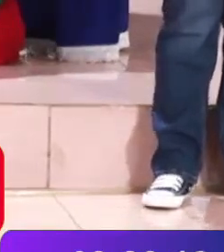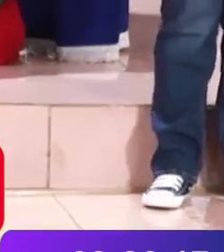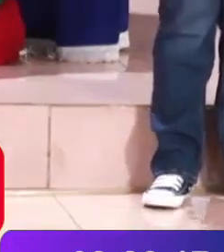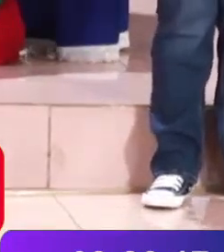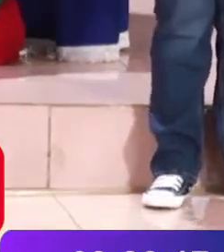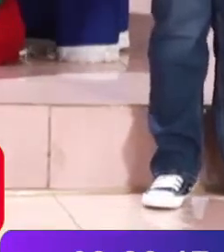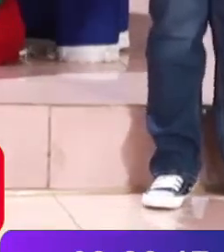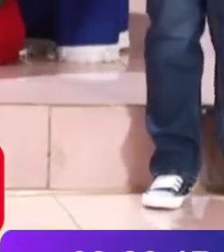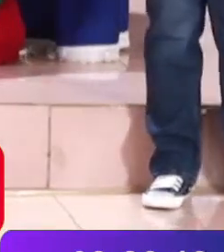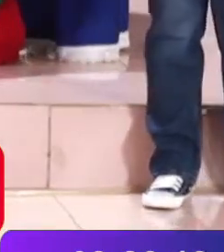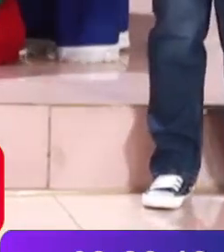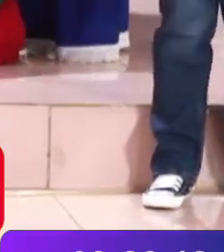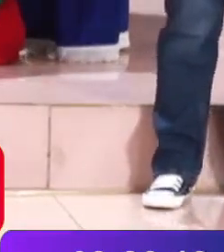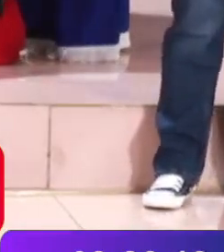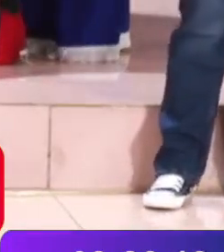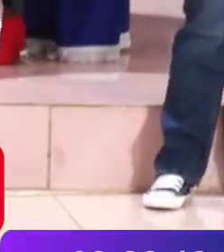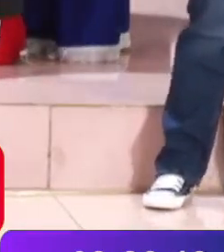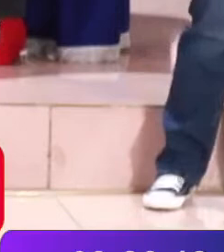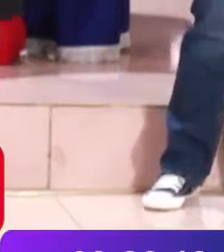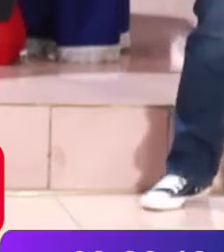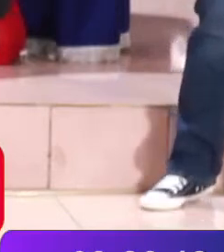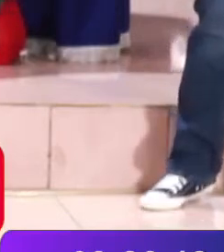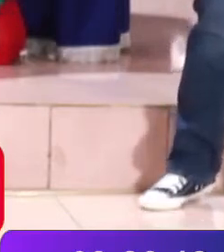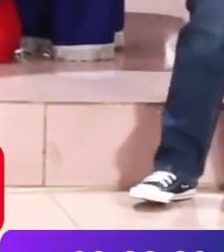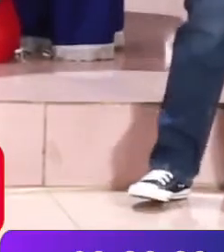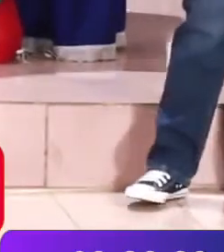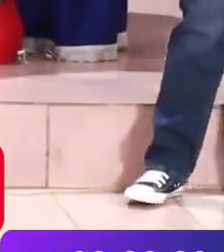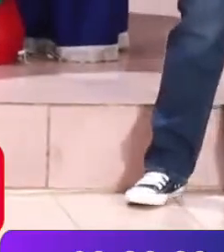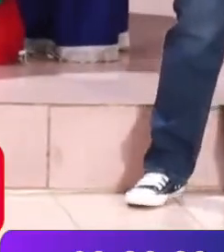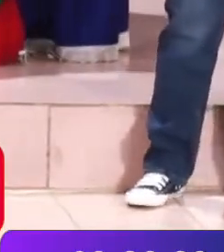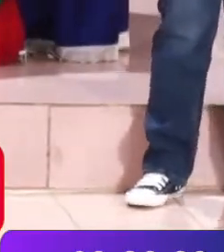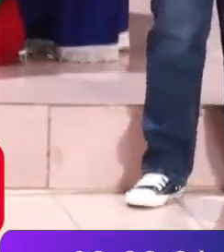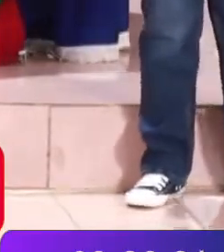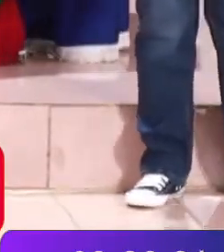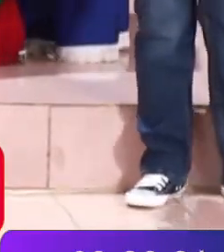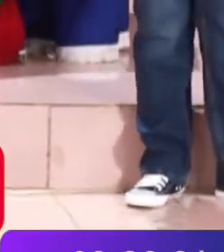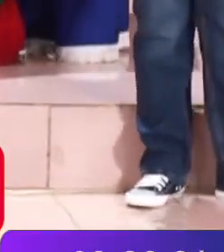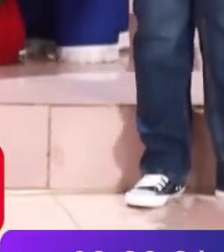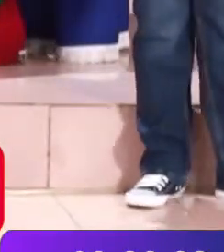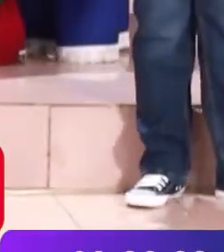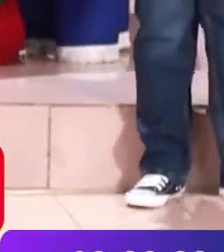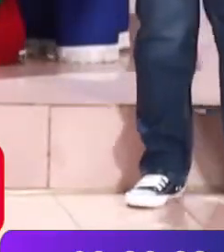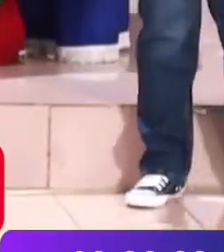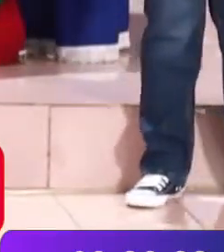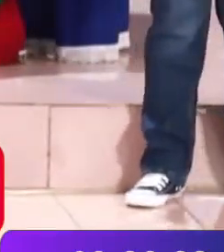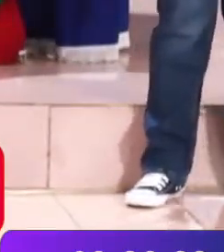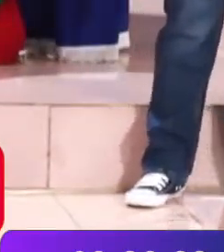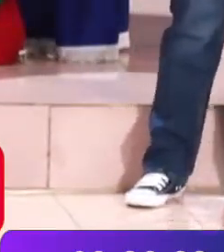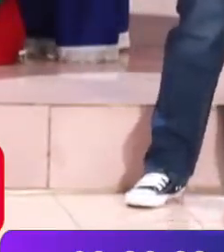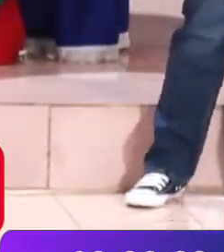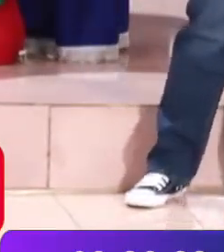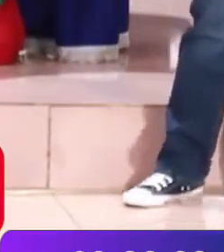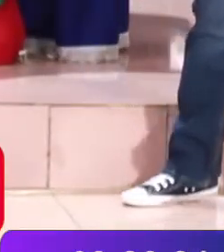How fun a dish we the kid who king in